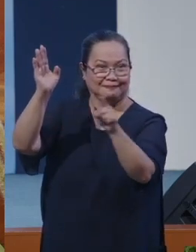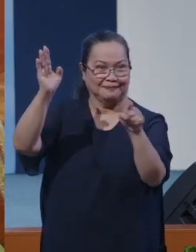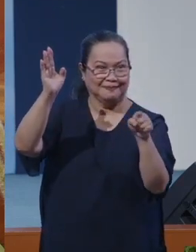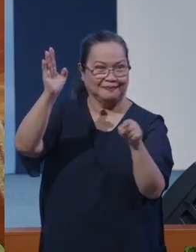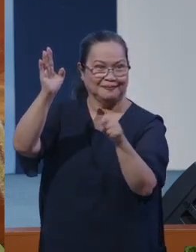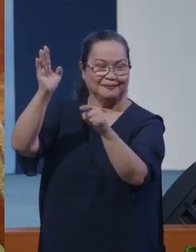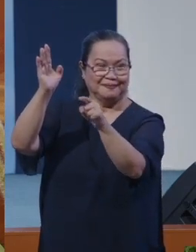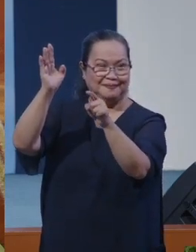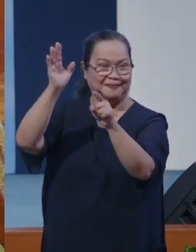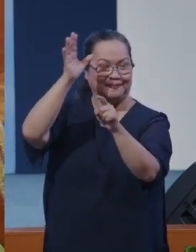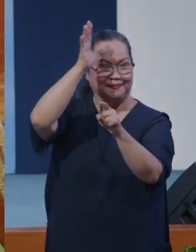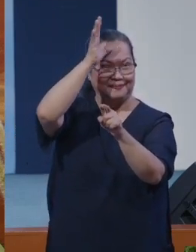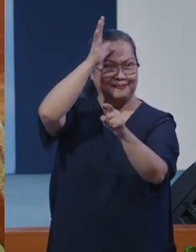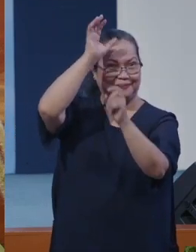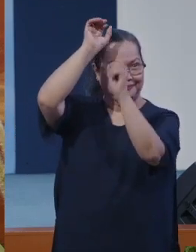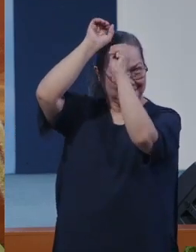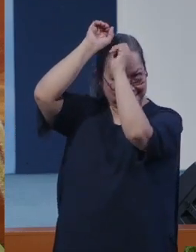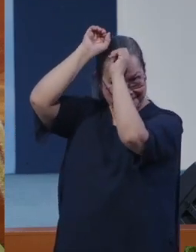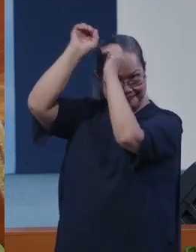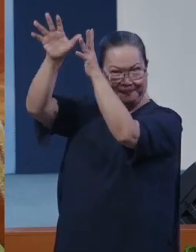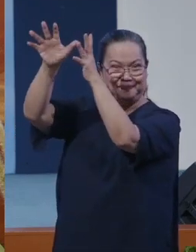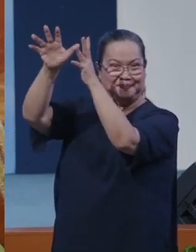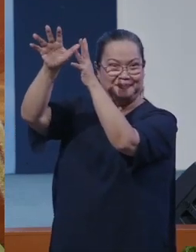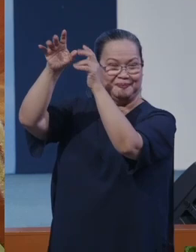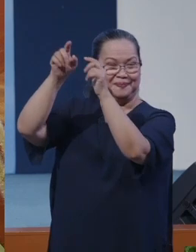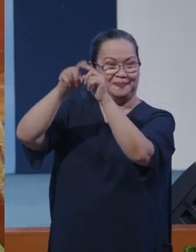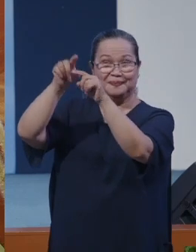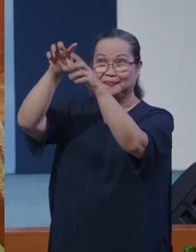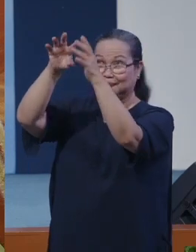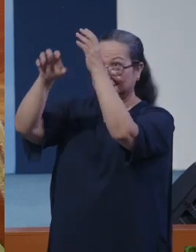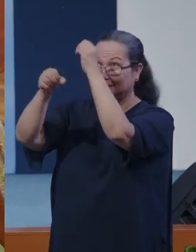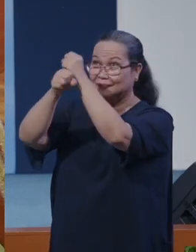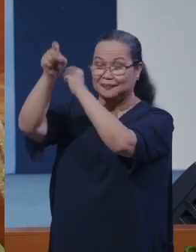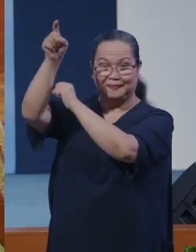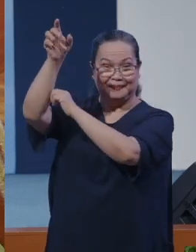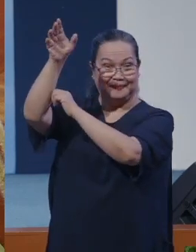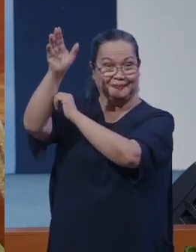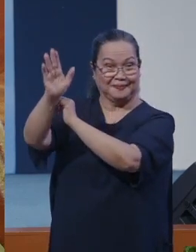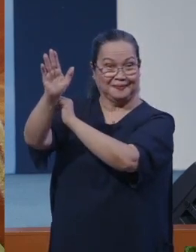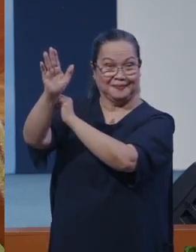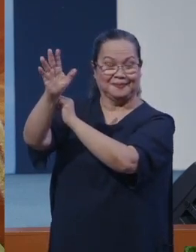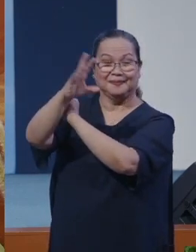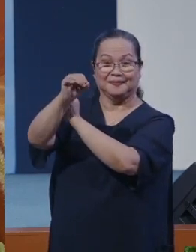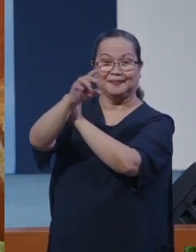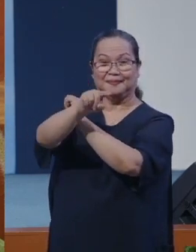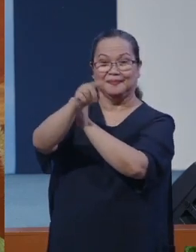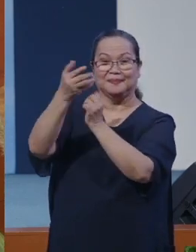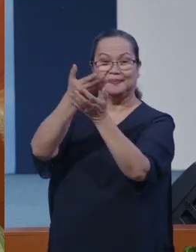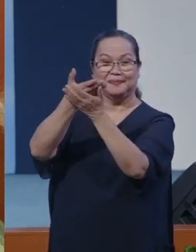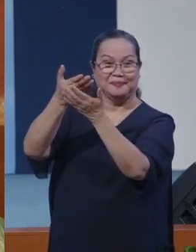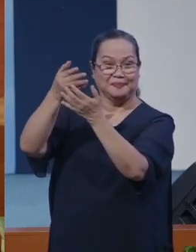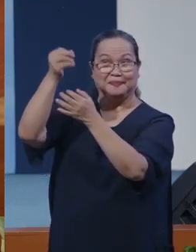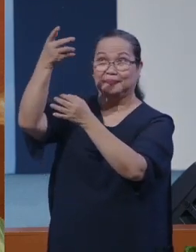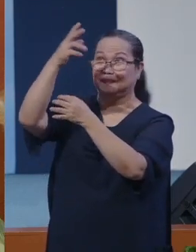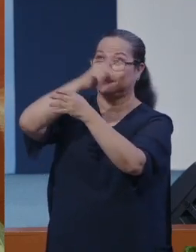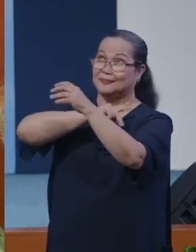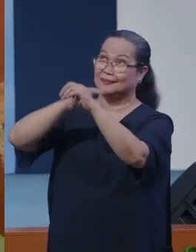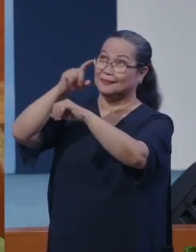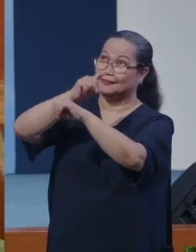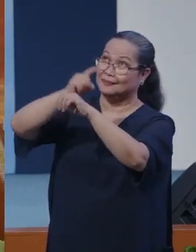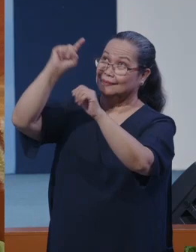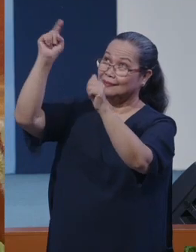inyong Father. Kayo ay nananampalataya sa Kanya. Ang Kanyang kaharian ay inyong